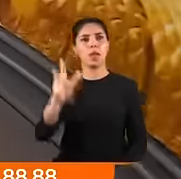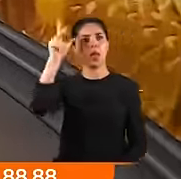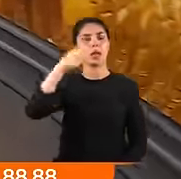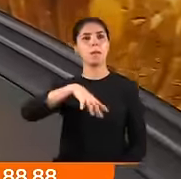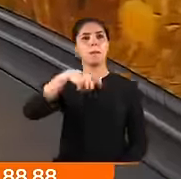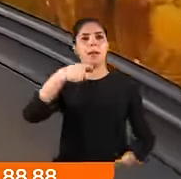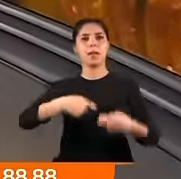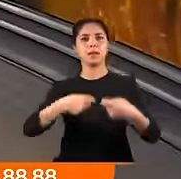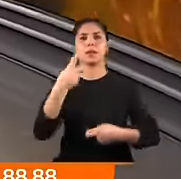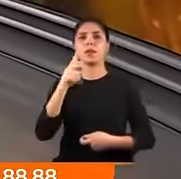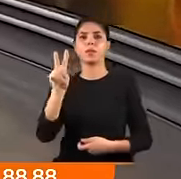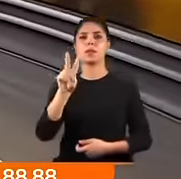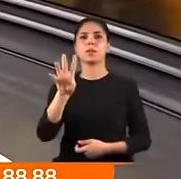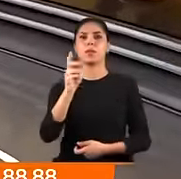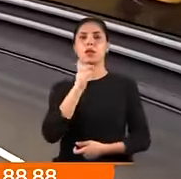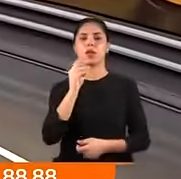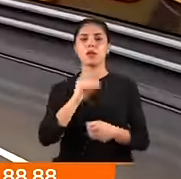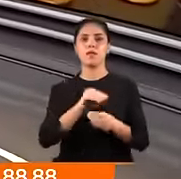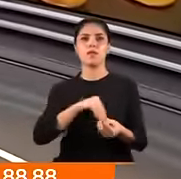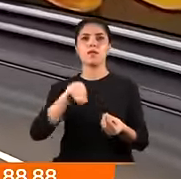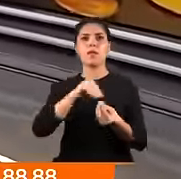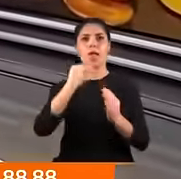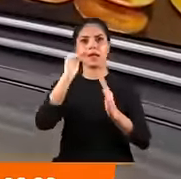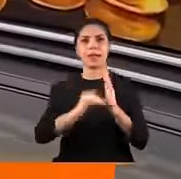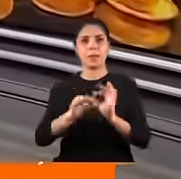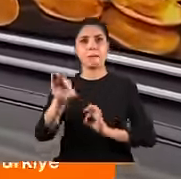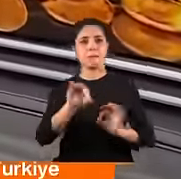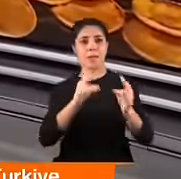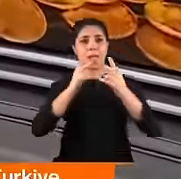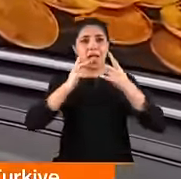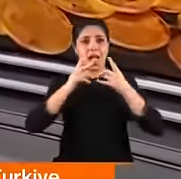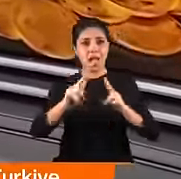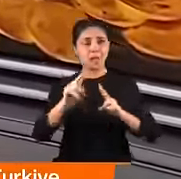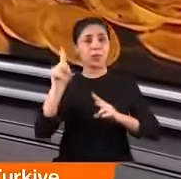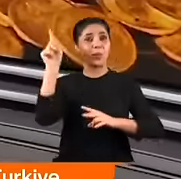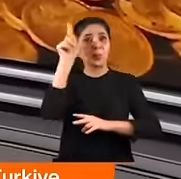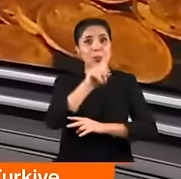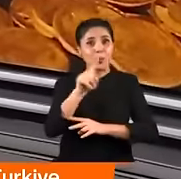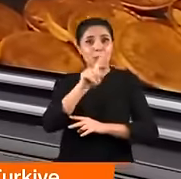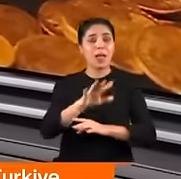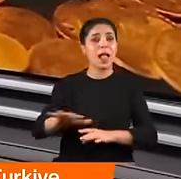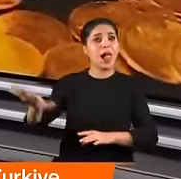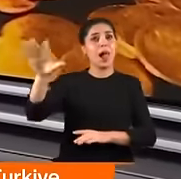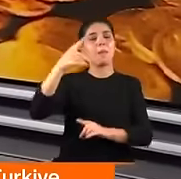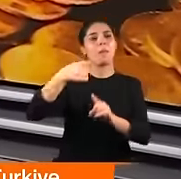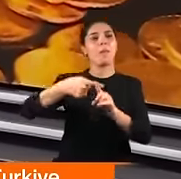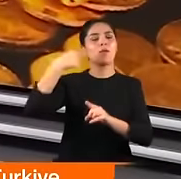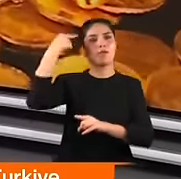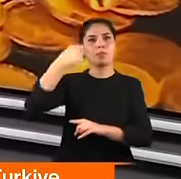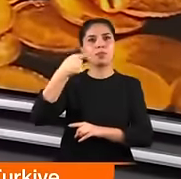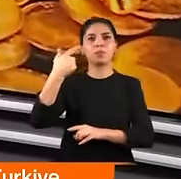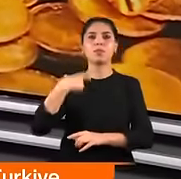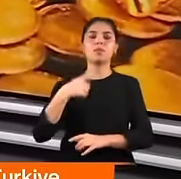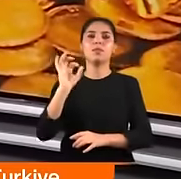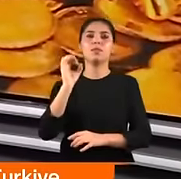Amerikan Merkez Bankası 2024 için faiz indirimi planlarını açıklayınca piyasa tabii bu mesajı çok olumlu algıladı ve karşıladı. Özellikle